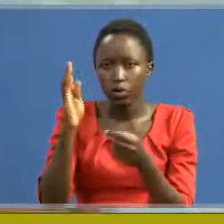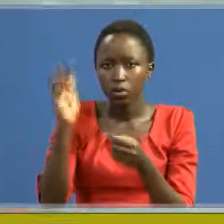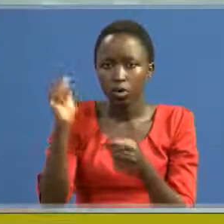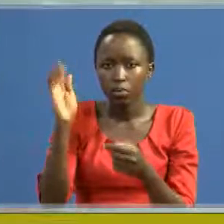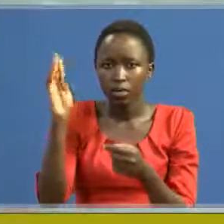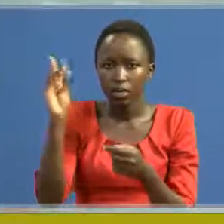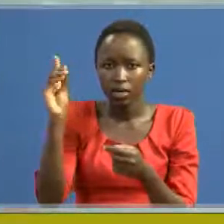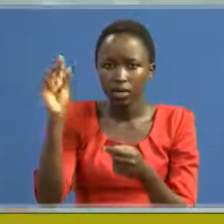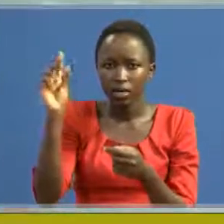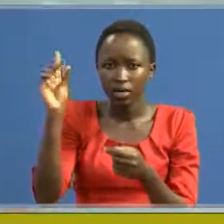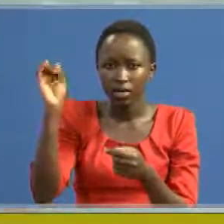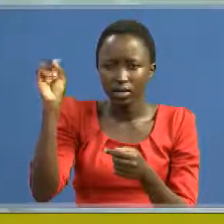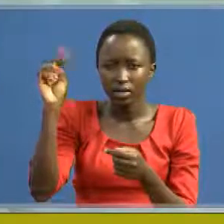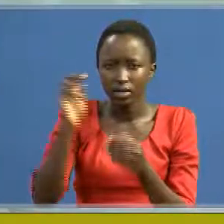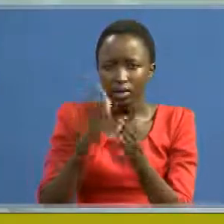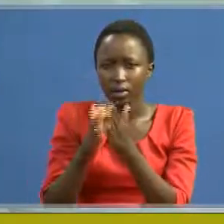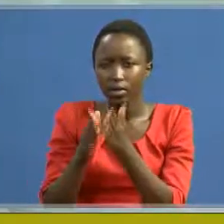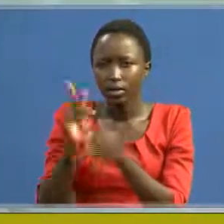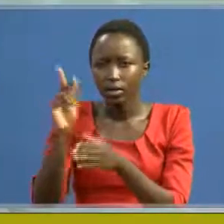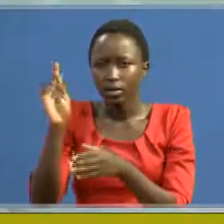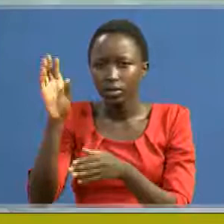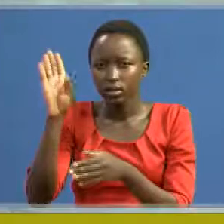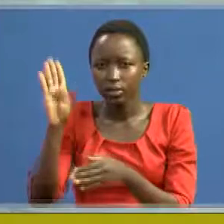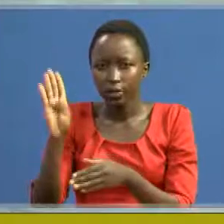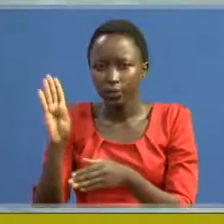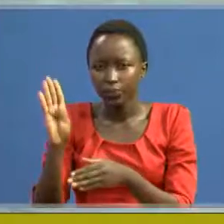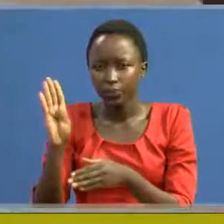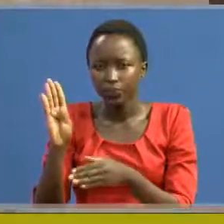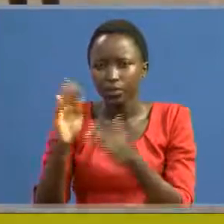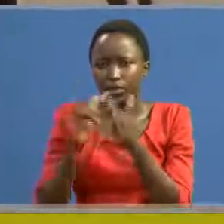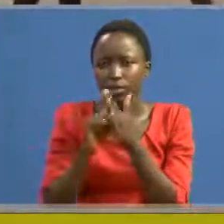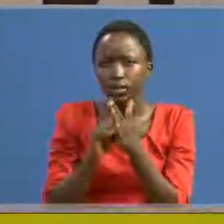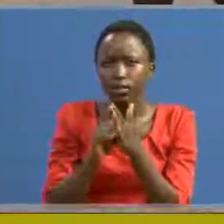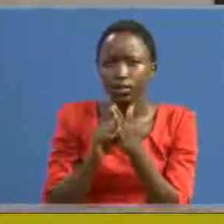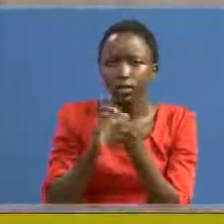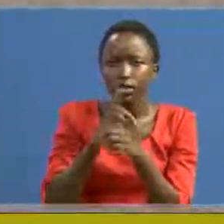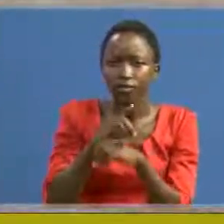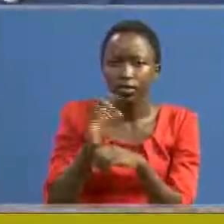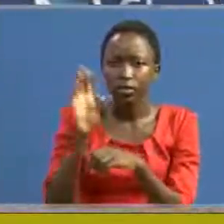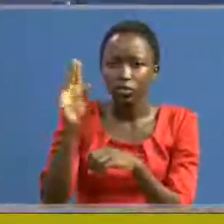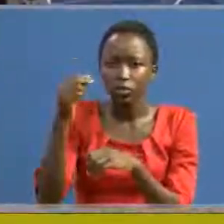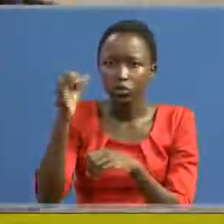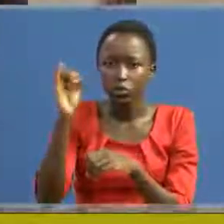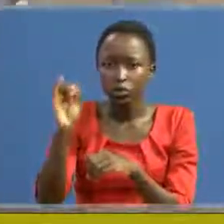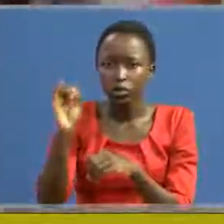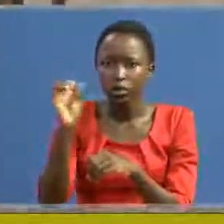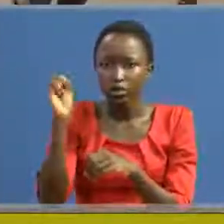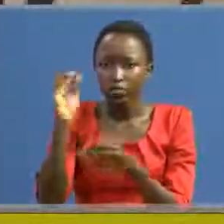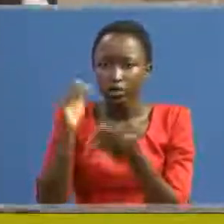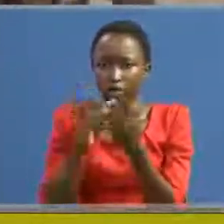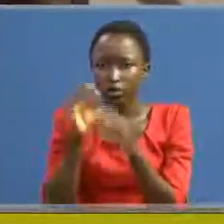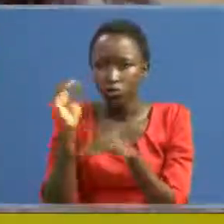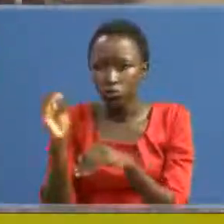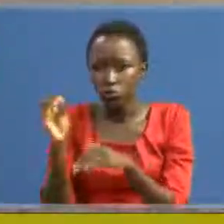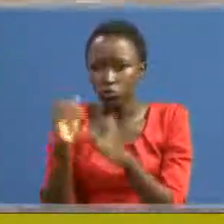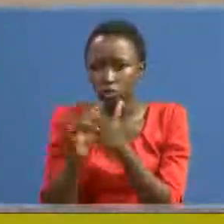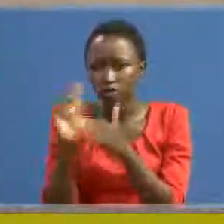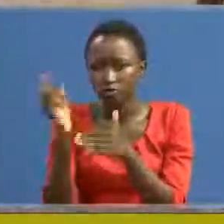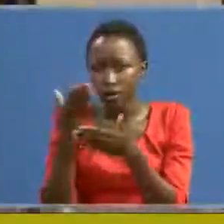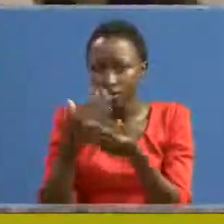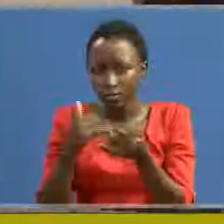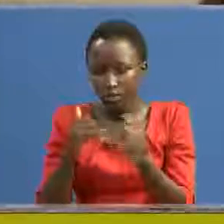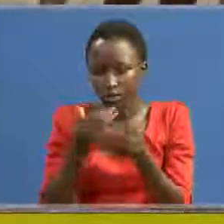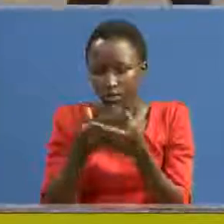Shikhoyi ulioandaliwa katika uwanja wa KCB Ruaraka. Black Lion silipiku chui kwa alama 5 bila jibu kwenye mechi ya kwanza